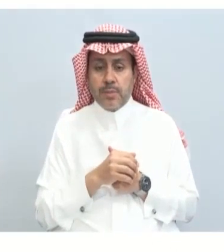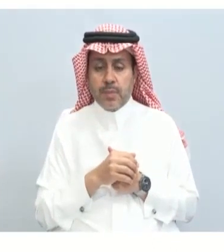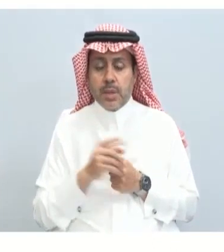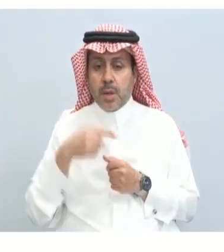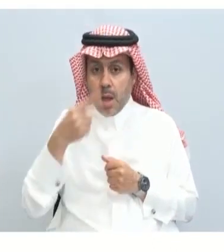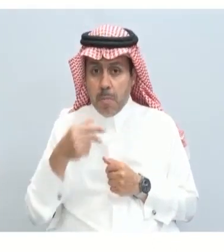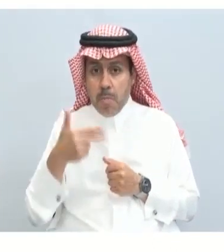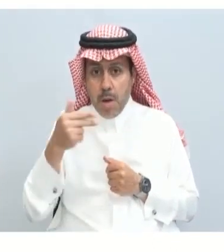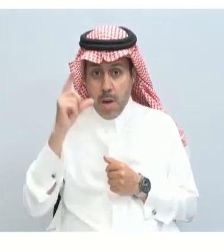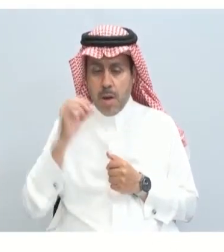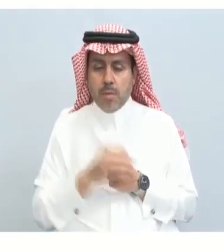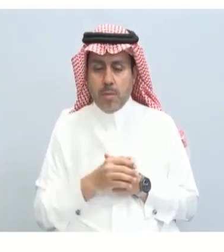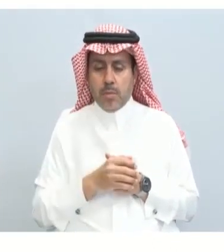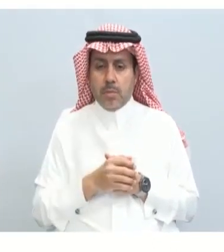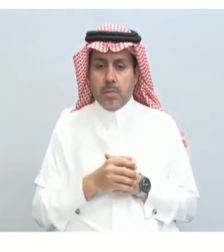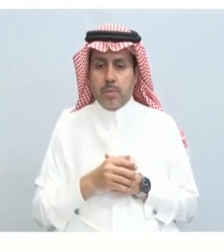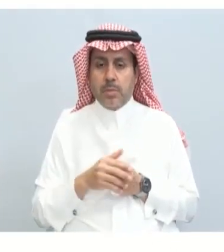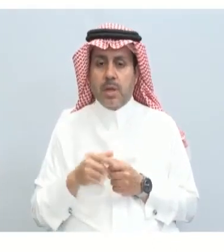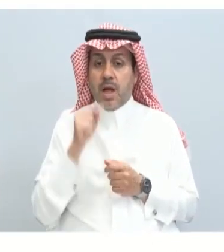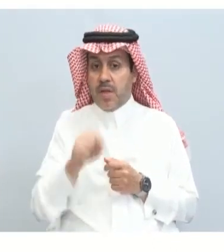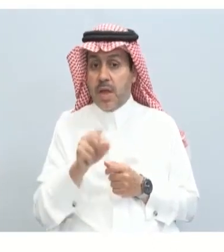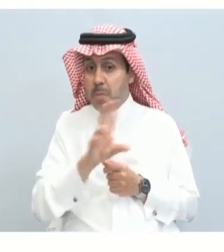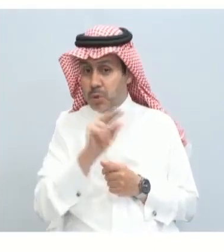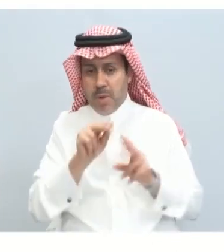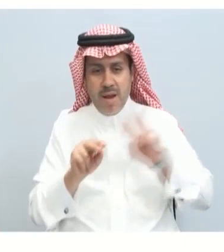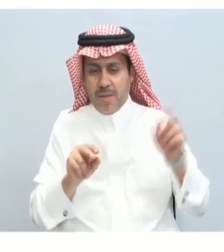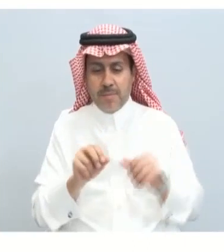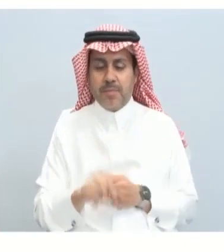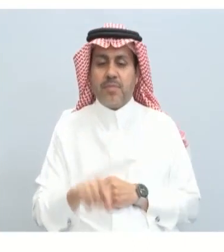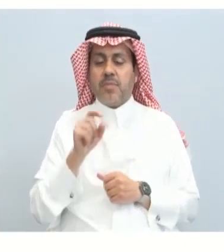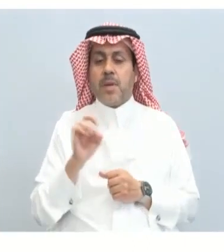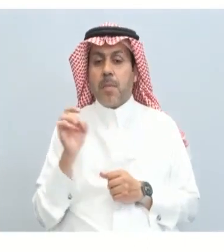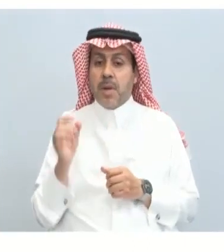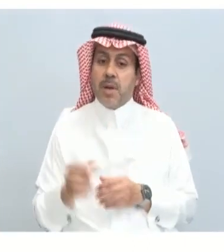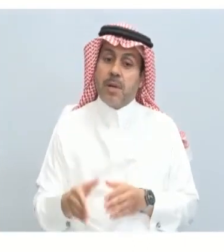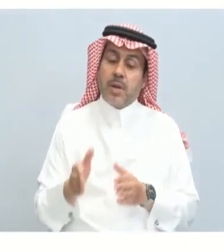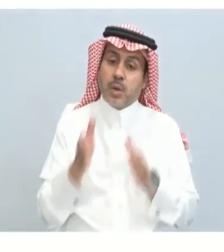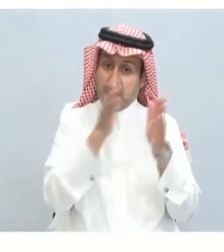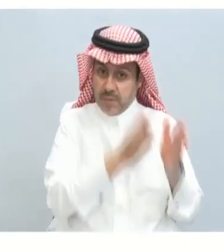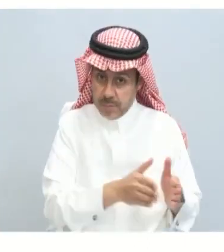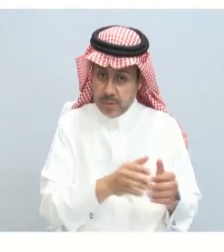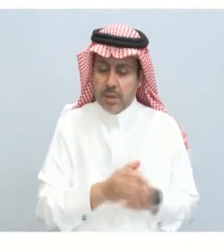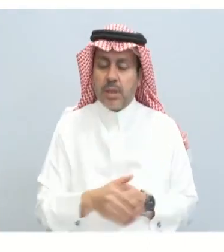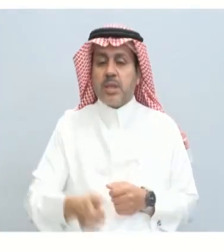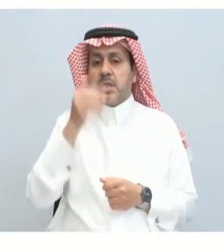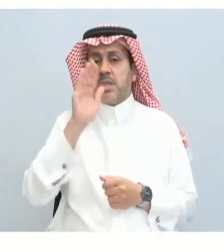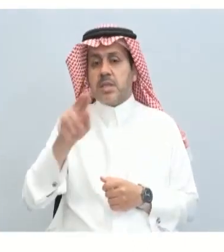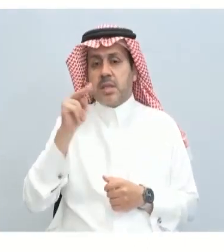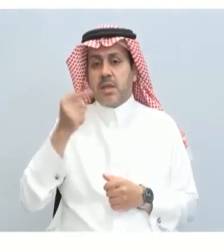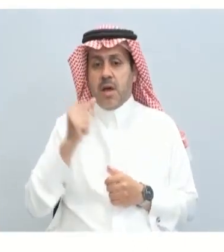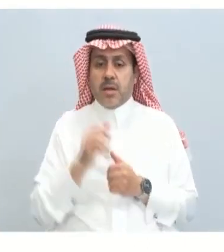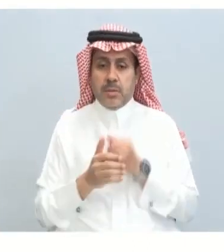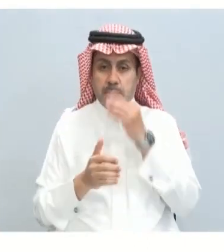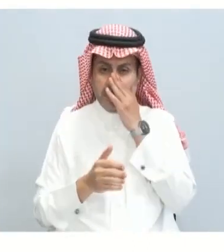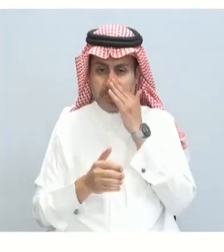منه كلاما غاليا الثمن فاننا في هذه الحاله نخرج من باب التشبيه وندخل في باب الاستعاره عندما